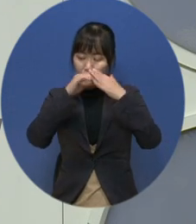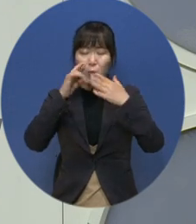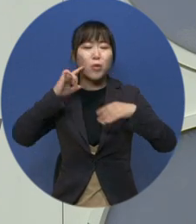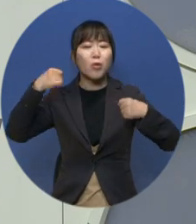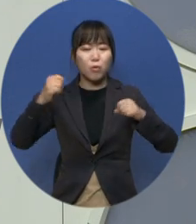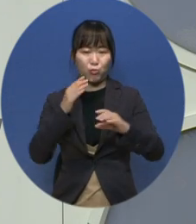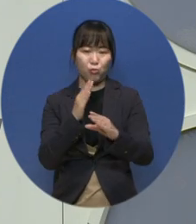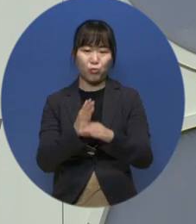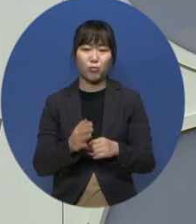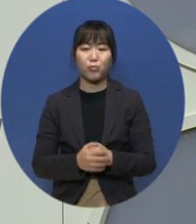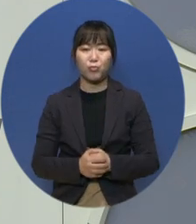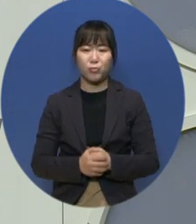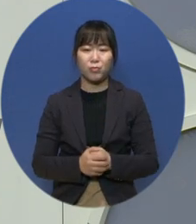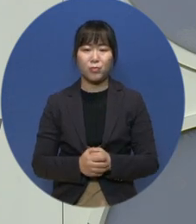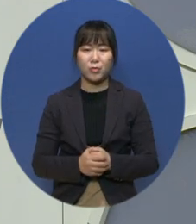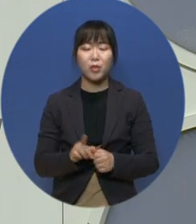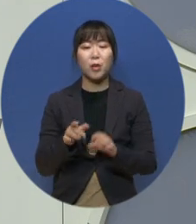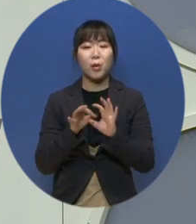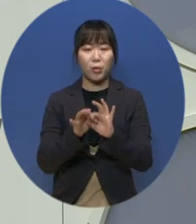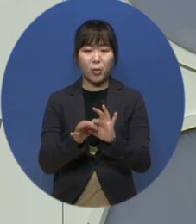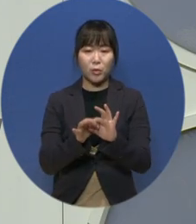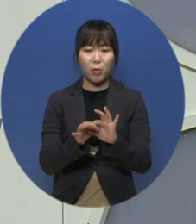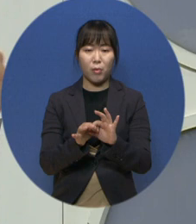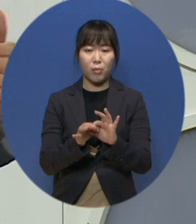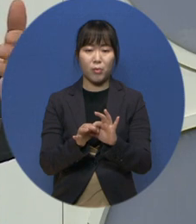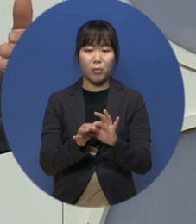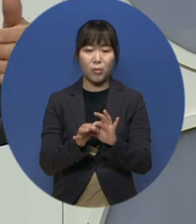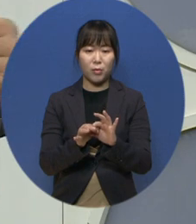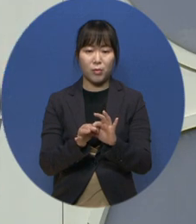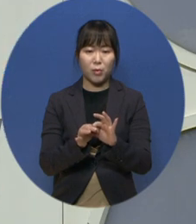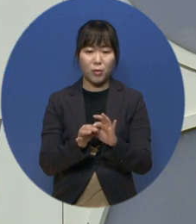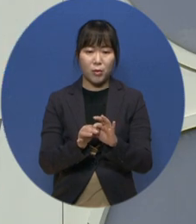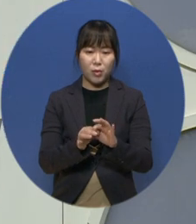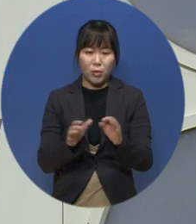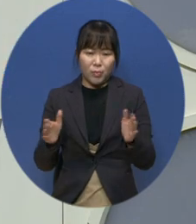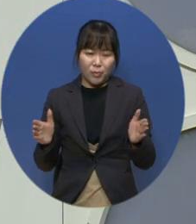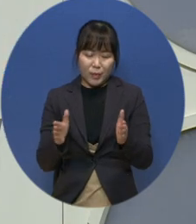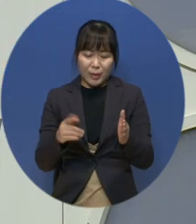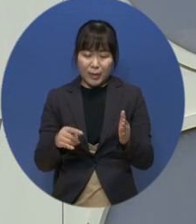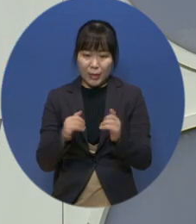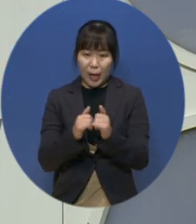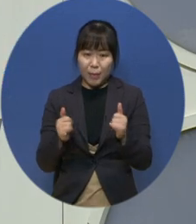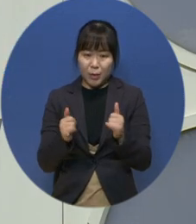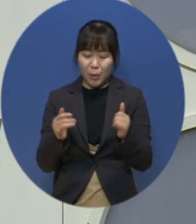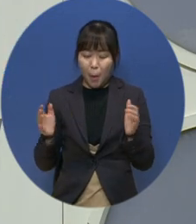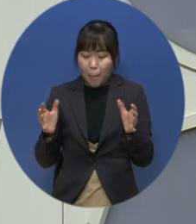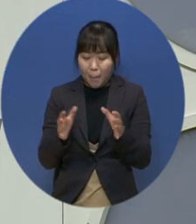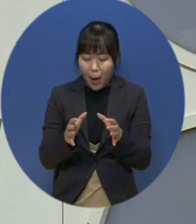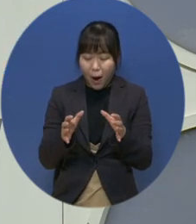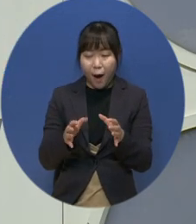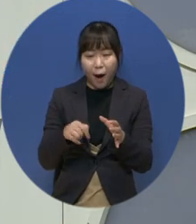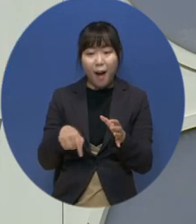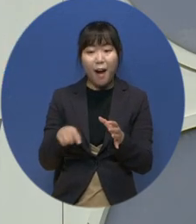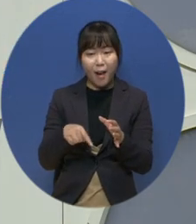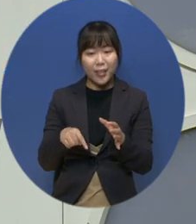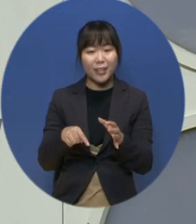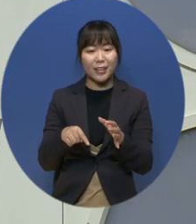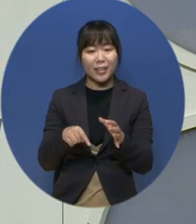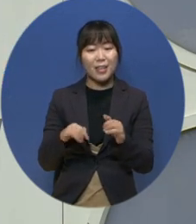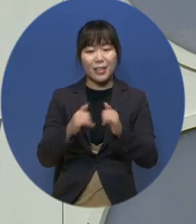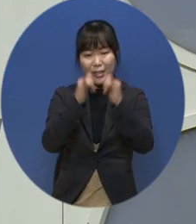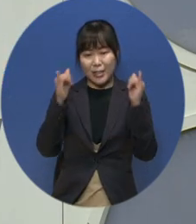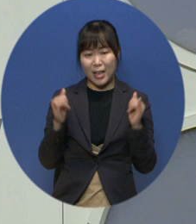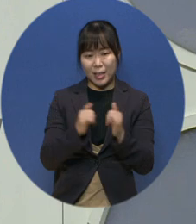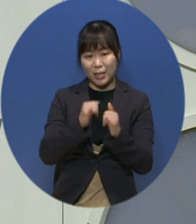하고 있거든요. 이런 걸 통해서 그 조그만 사람들이 모이니까 거기에 대한